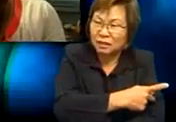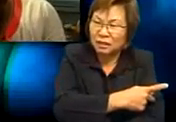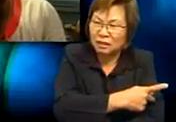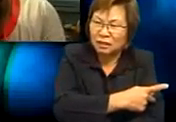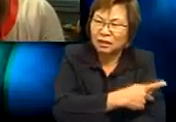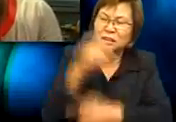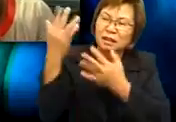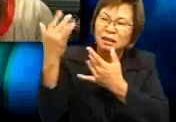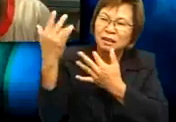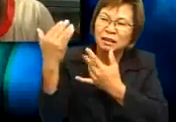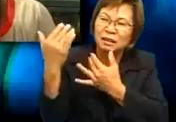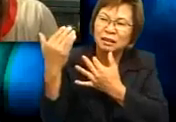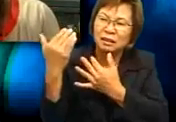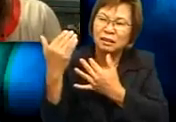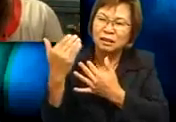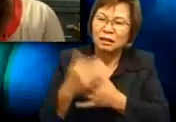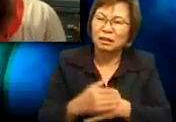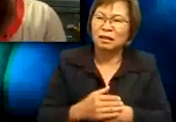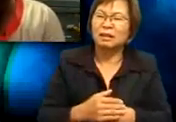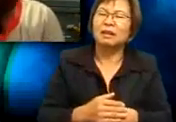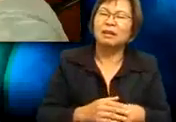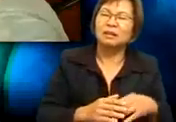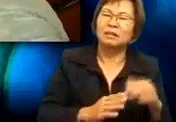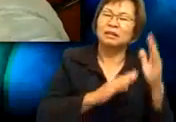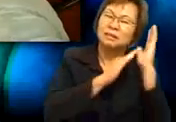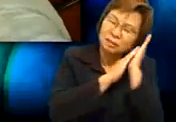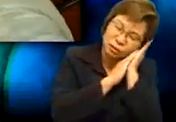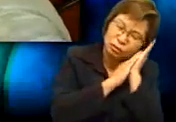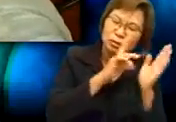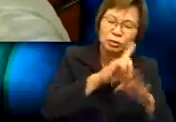doktor klinik nanti hantar Atuk pergi hospital.